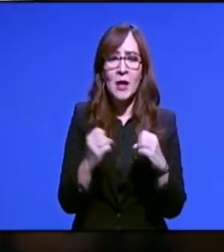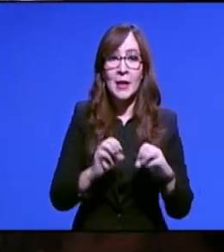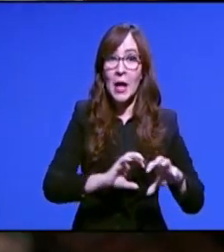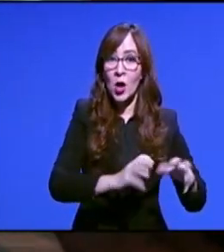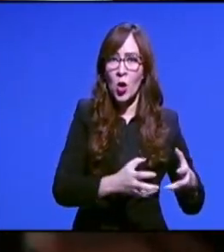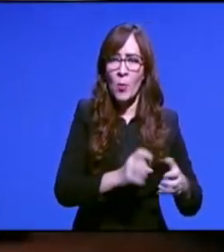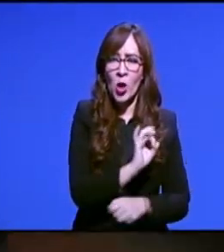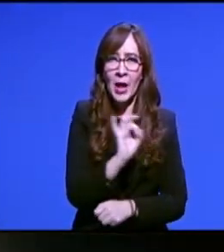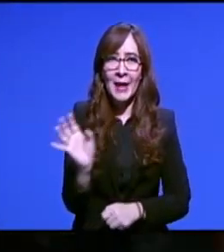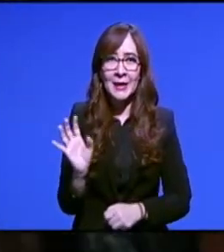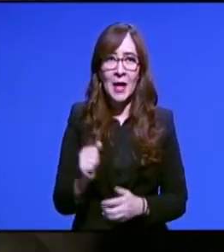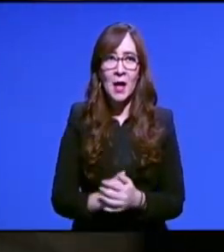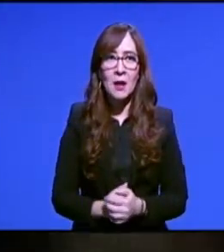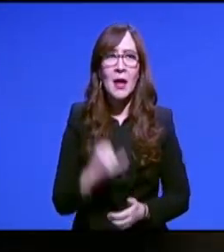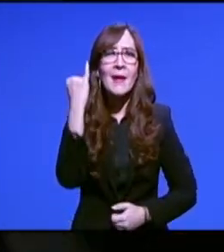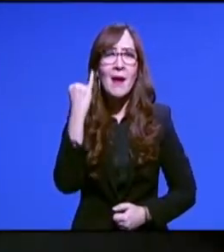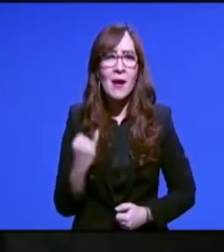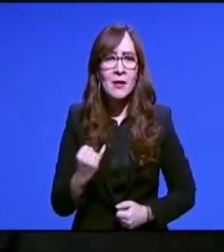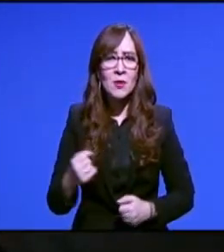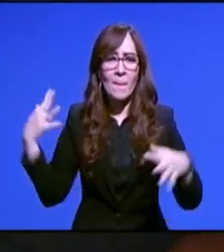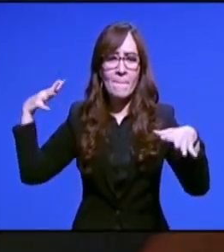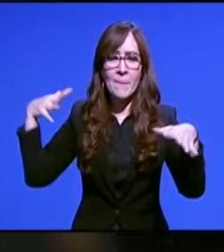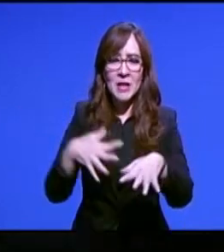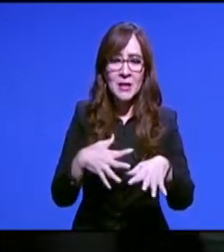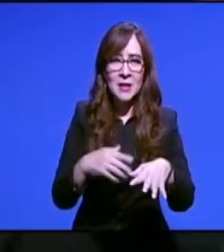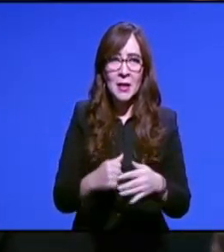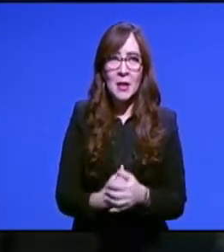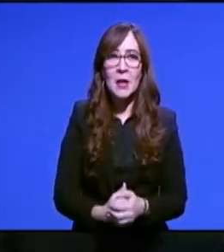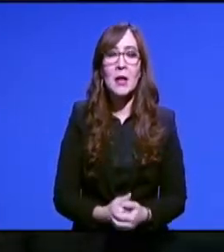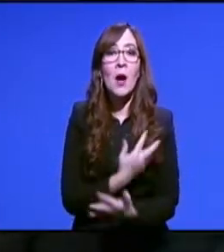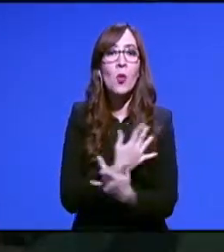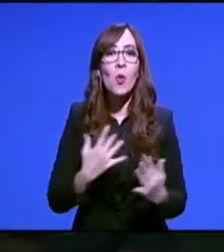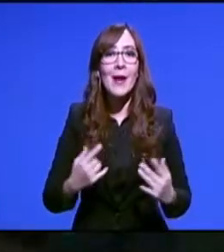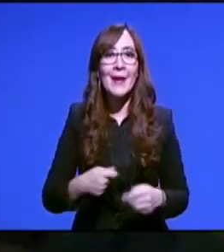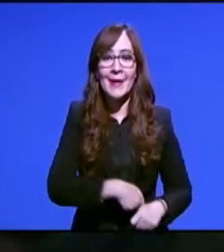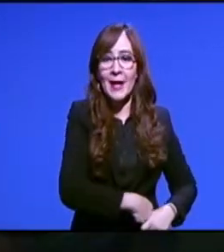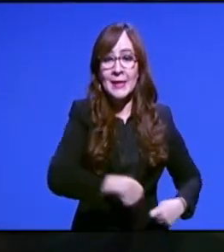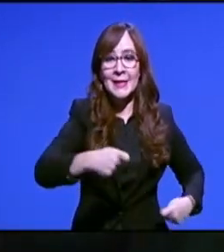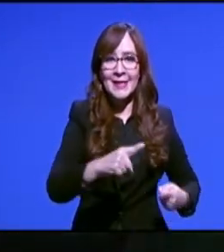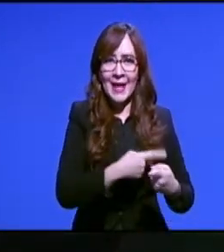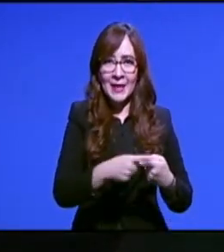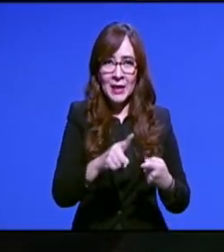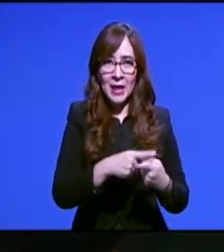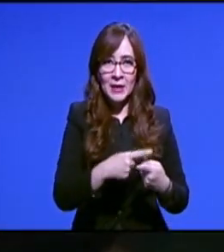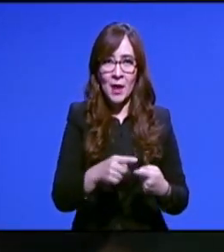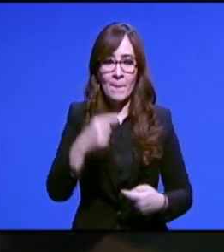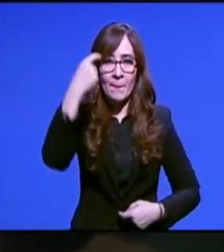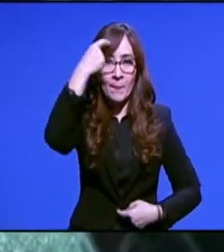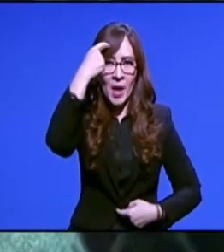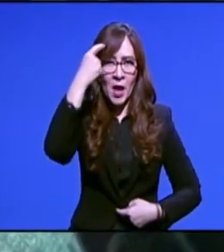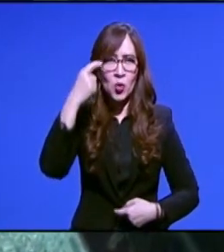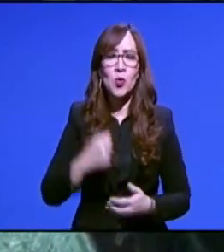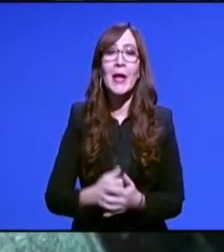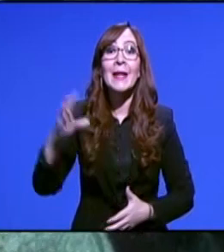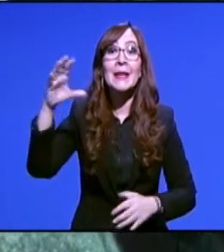lokasi, mereka langsung menyerang warga dengan senjata tajam. Sejumlah warga dilaporkan terluka, sementara pelaku yang tertangkap warga